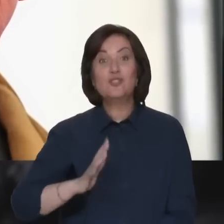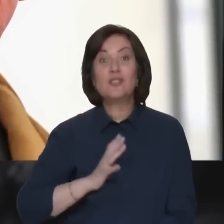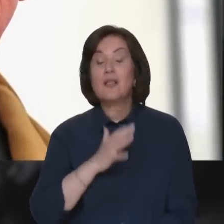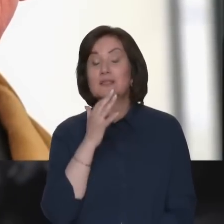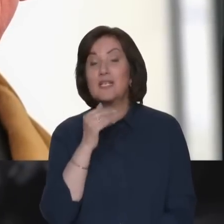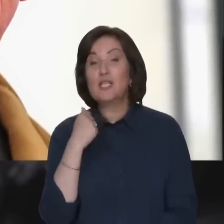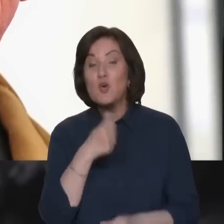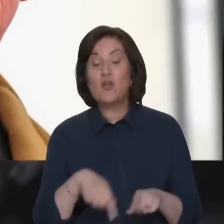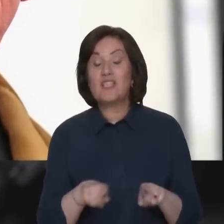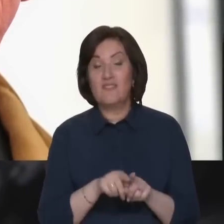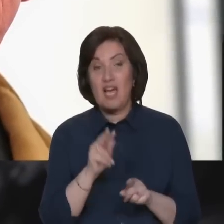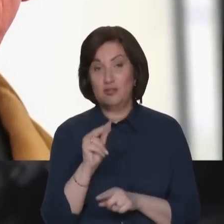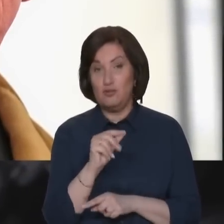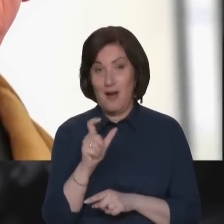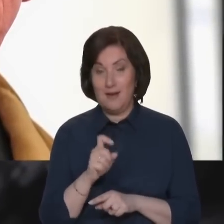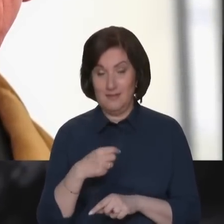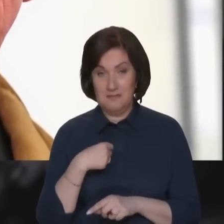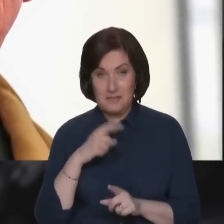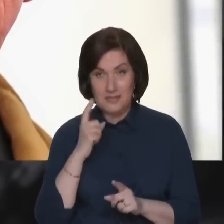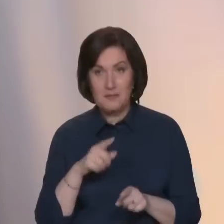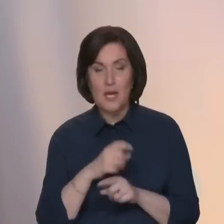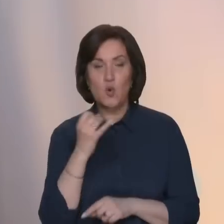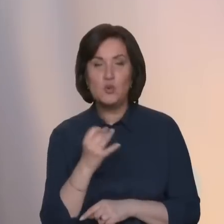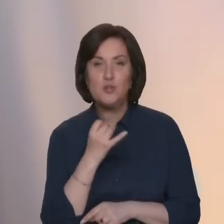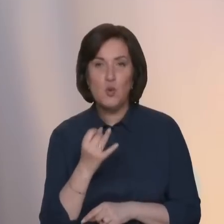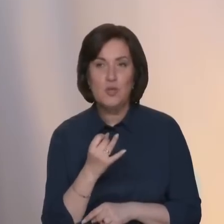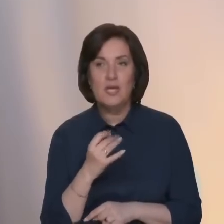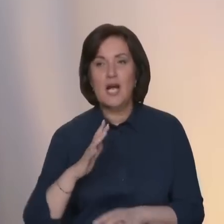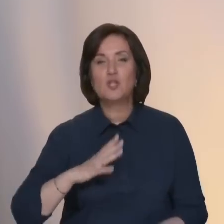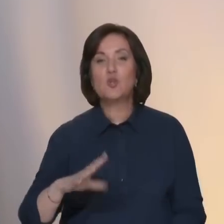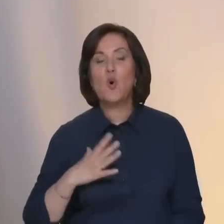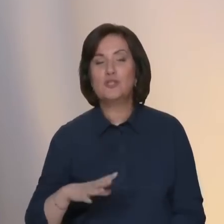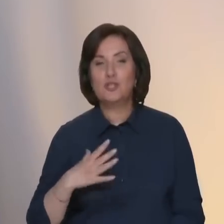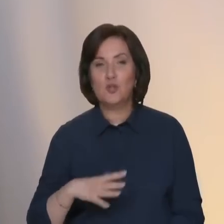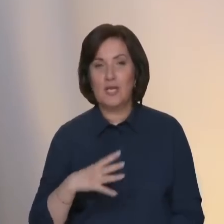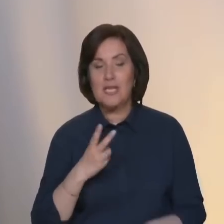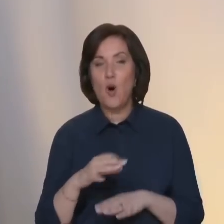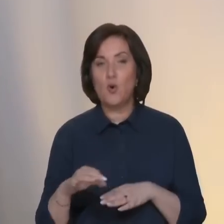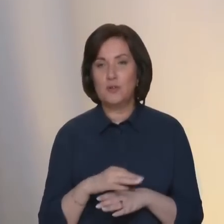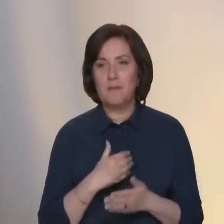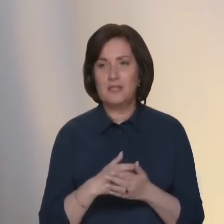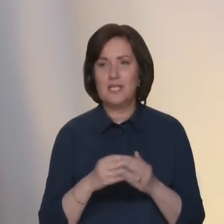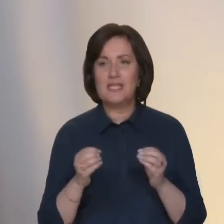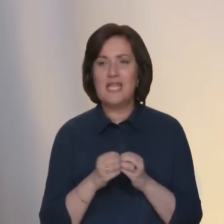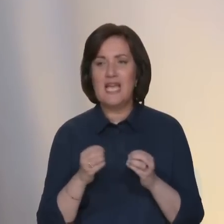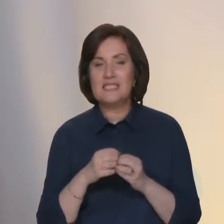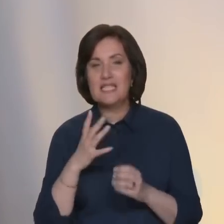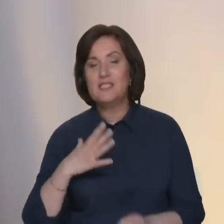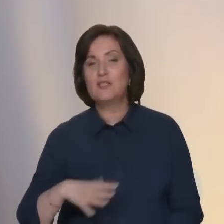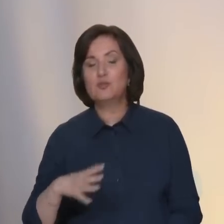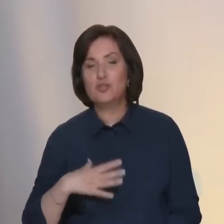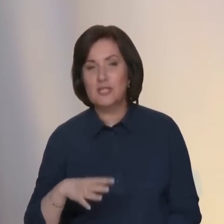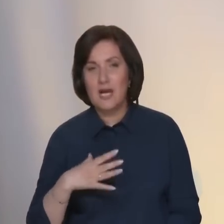стільки років, як Чарльз. Ми знаємо, до речі, таку історію з очікуванням на одруження, майже десятилітнім